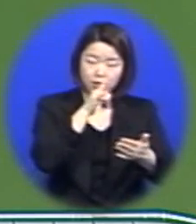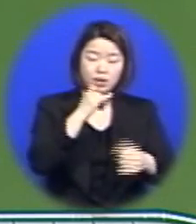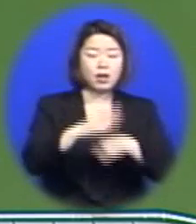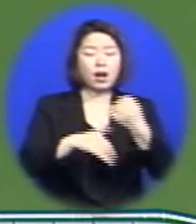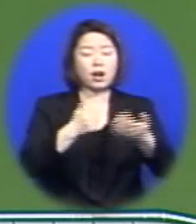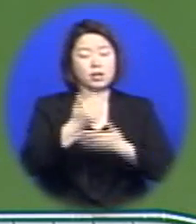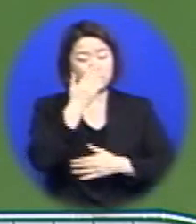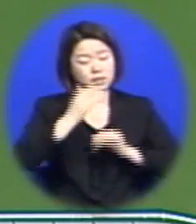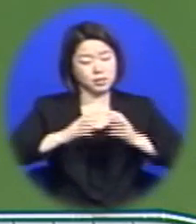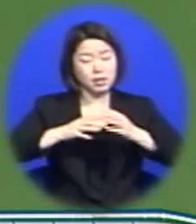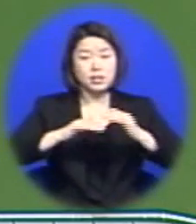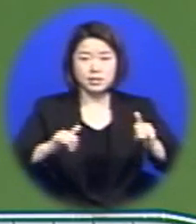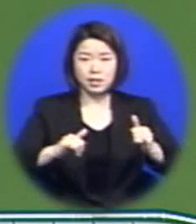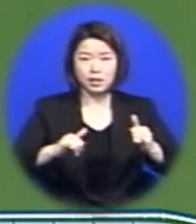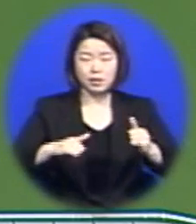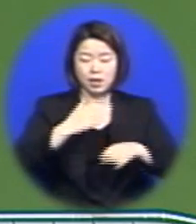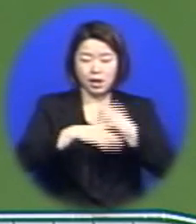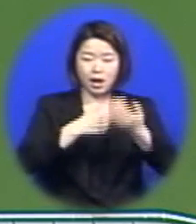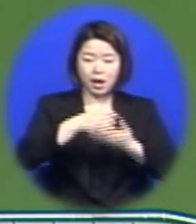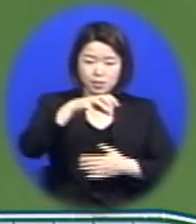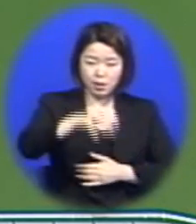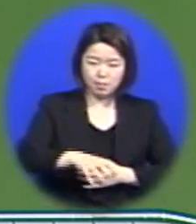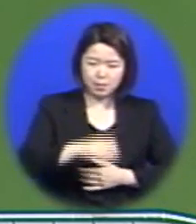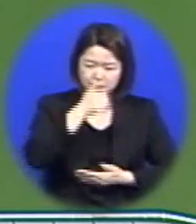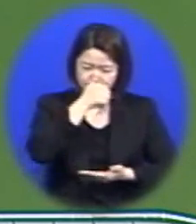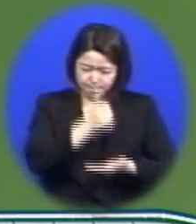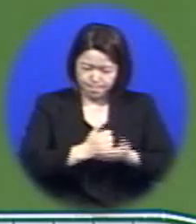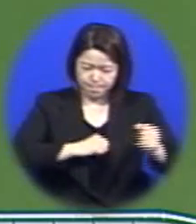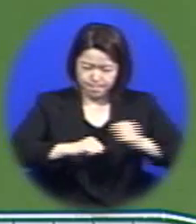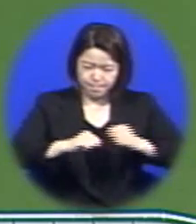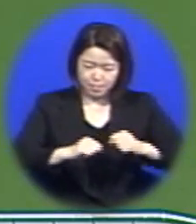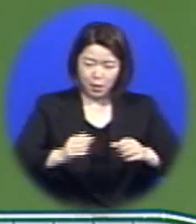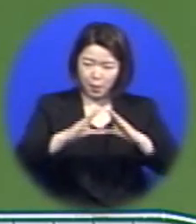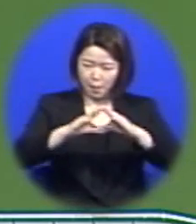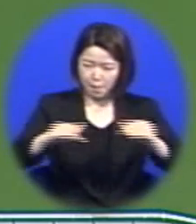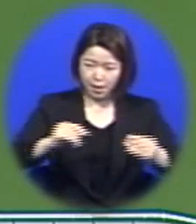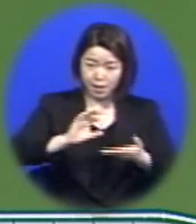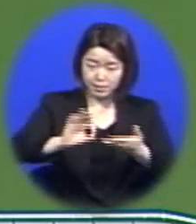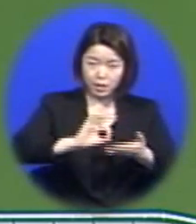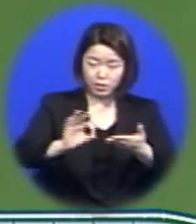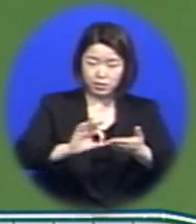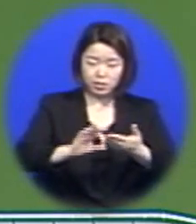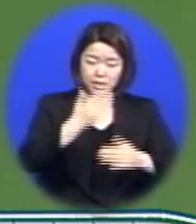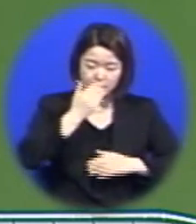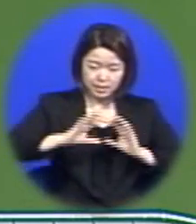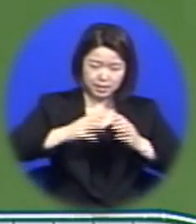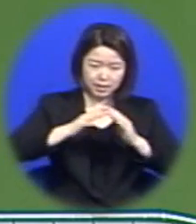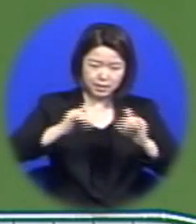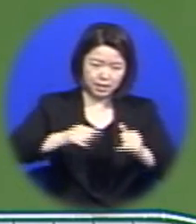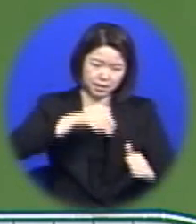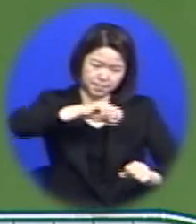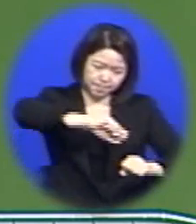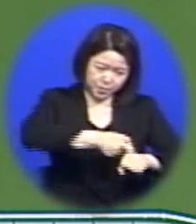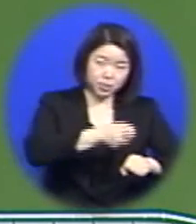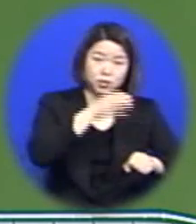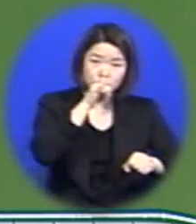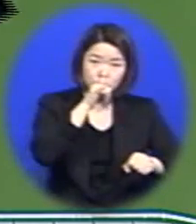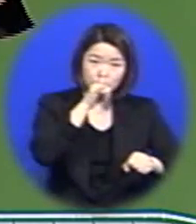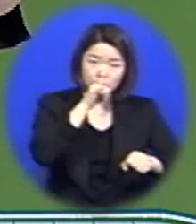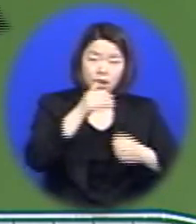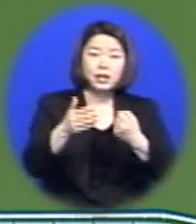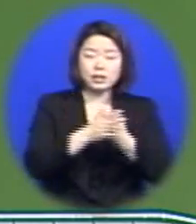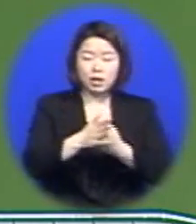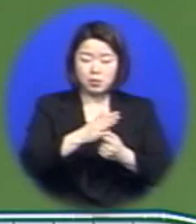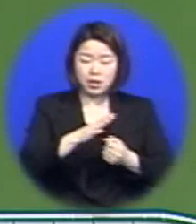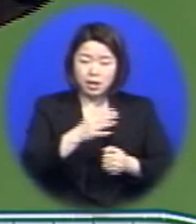이스라엘 백성들이 하나님 앞에 범죄함으로 바벨론을 들어서 이스라엘 백성들을 징계하여 그래서 예루살렘